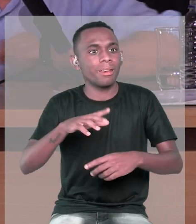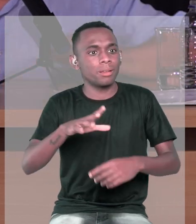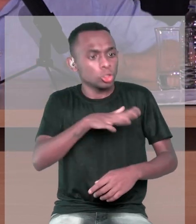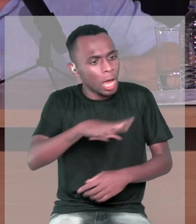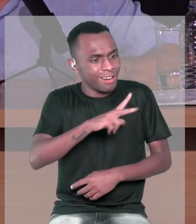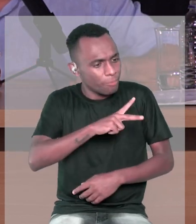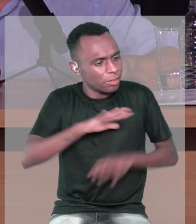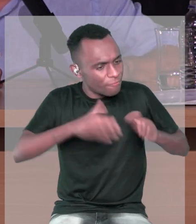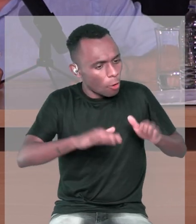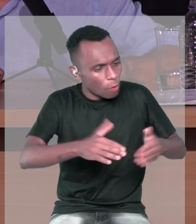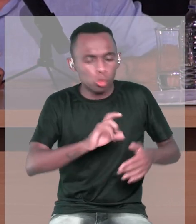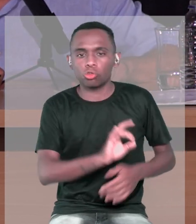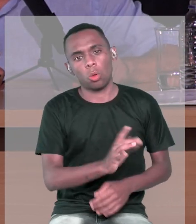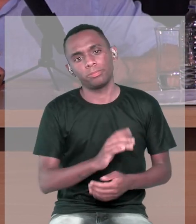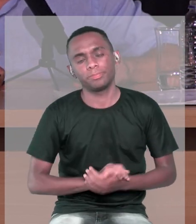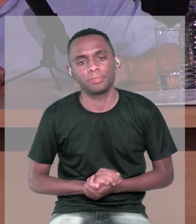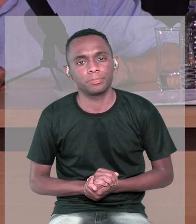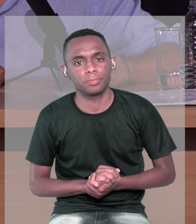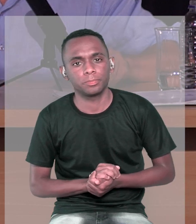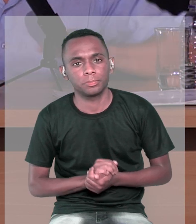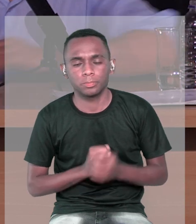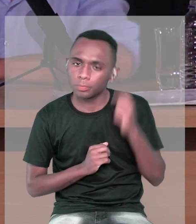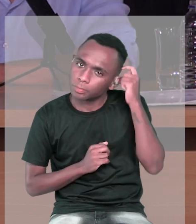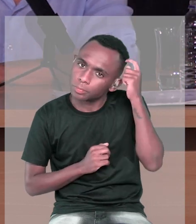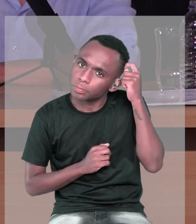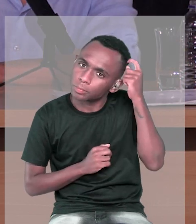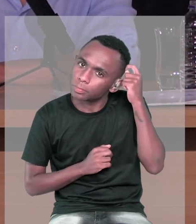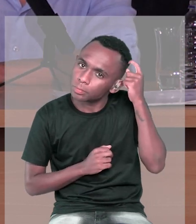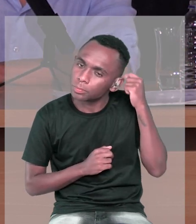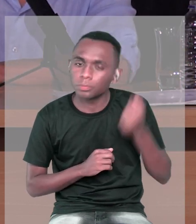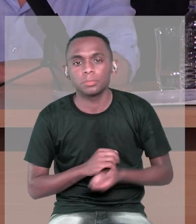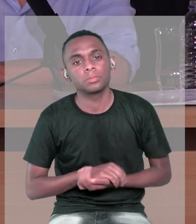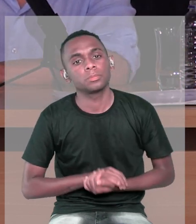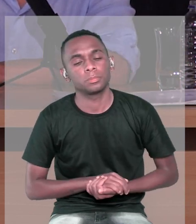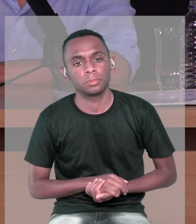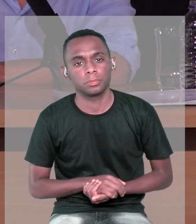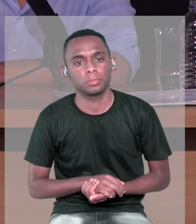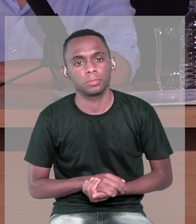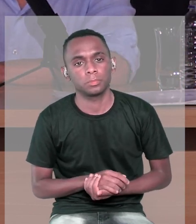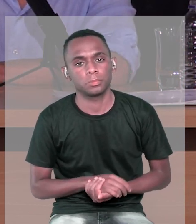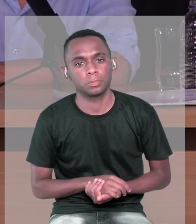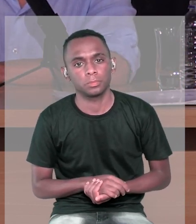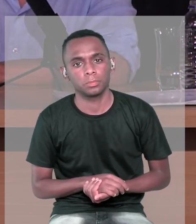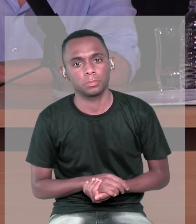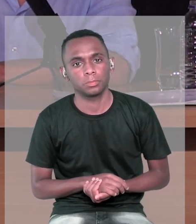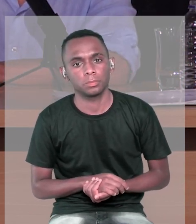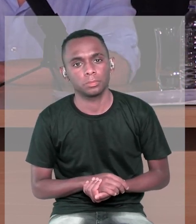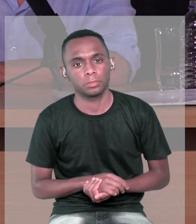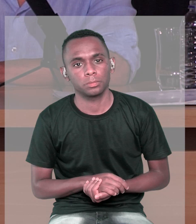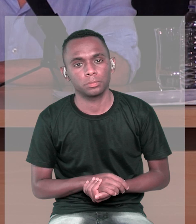propriedade. Tant que la propriété privée restait limitée,